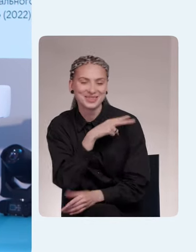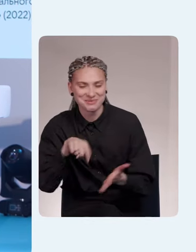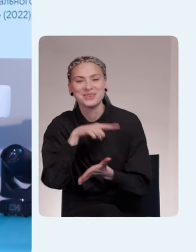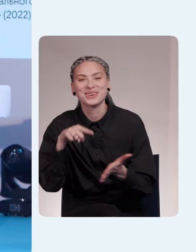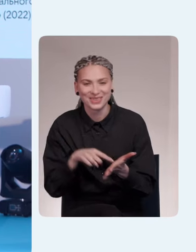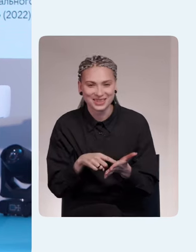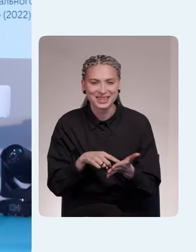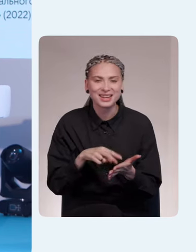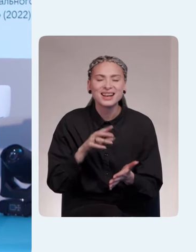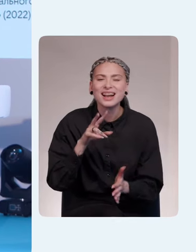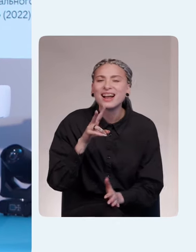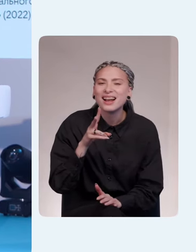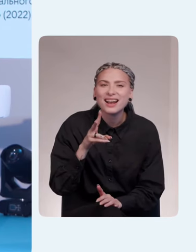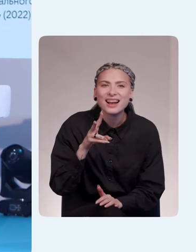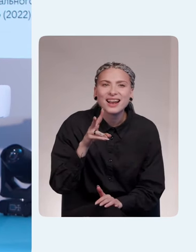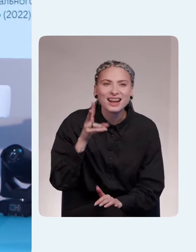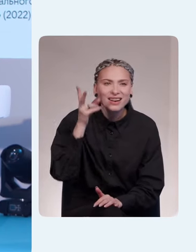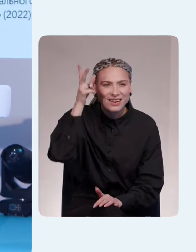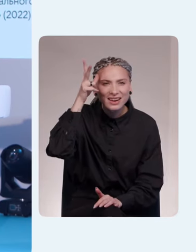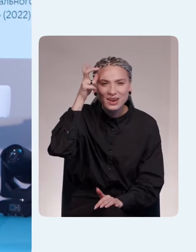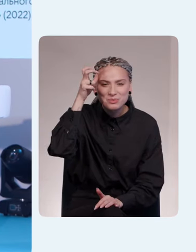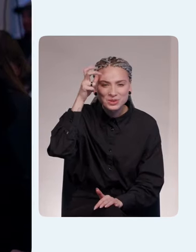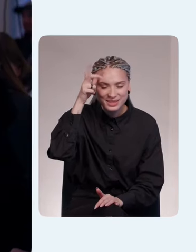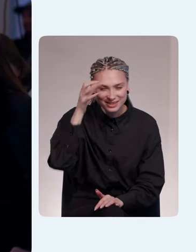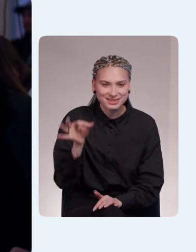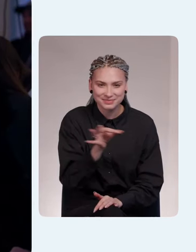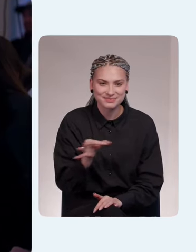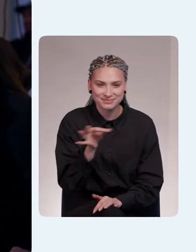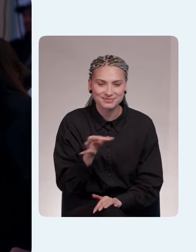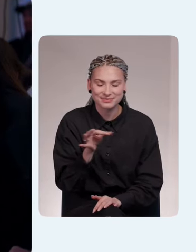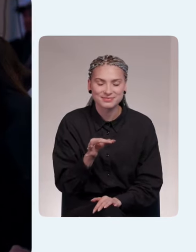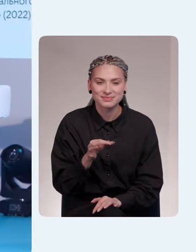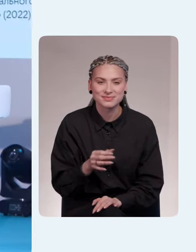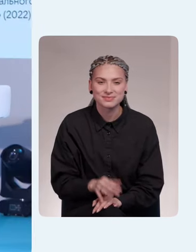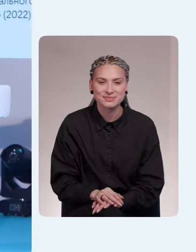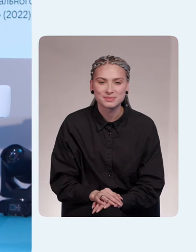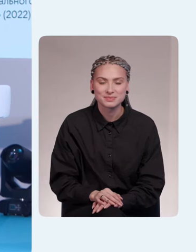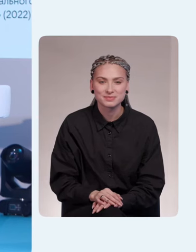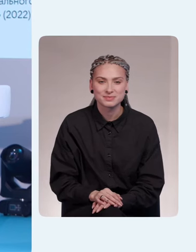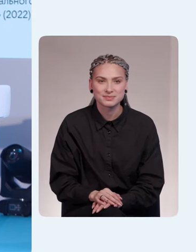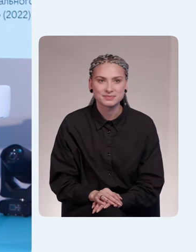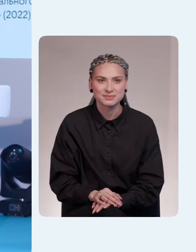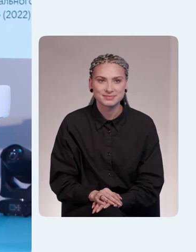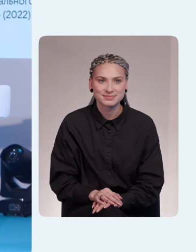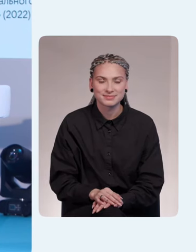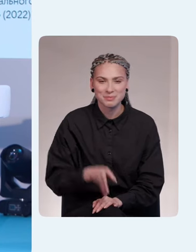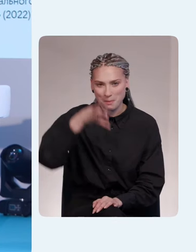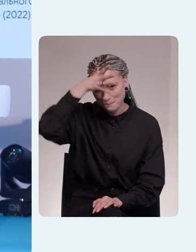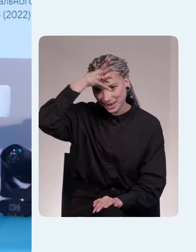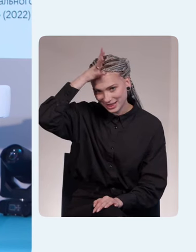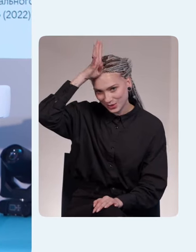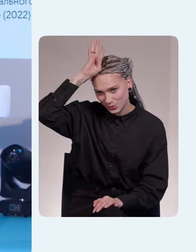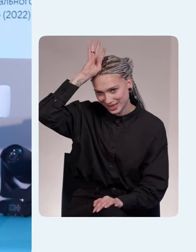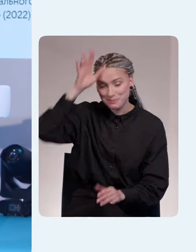названием Петушки. Слышали так про такой город? Да? Есть такой. Москва, Петушки, есть книжка еще такая. И мы